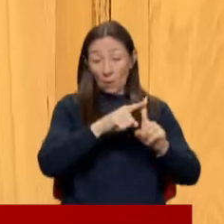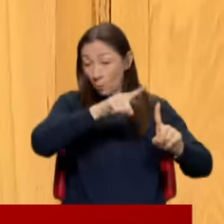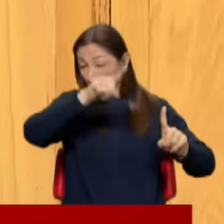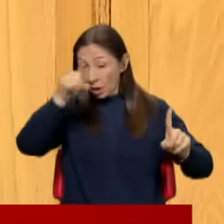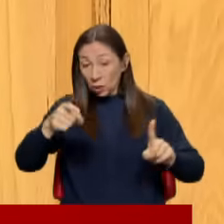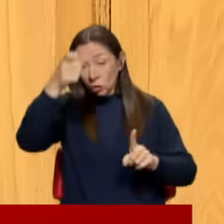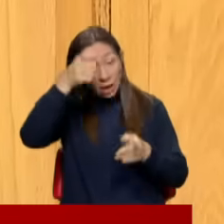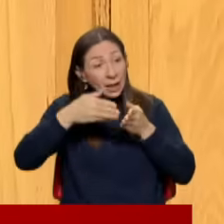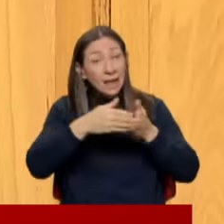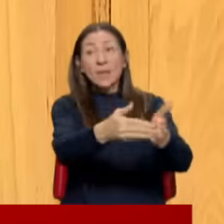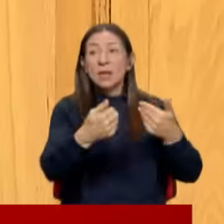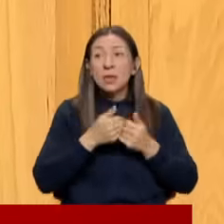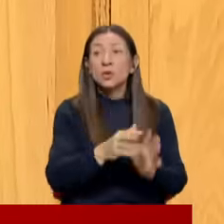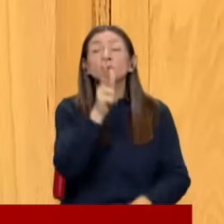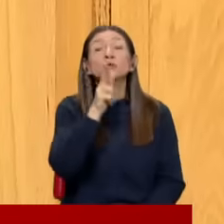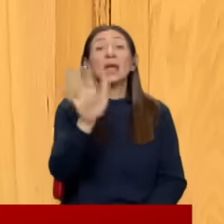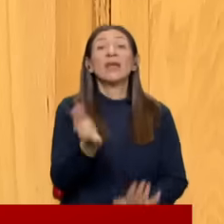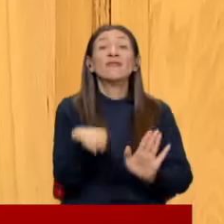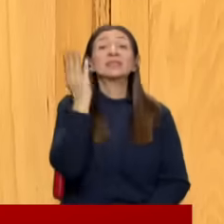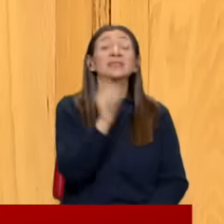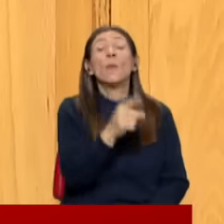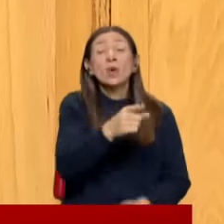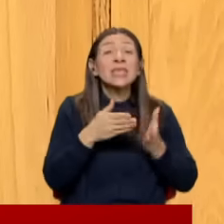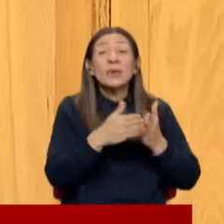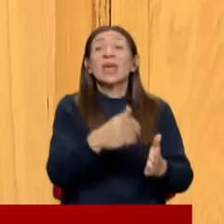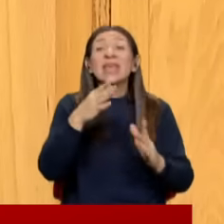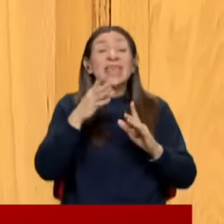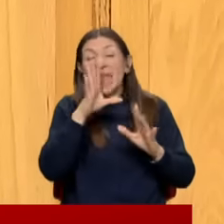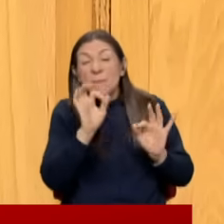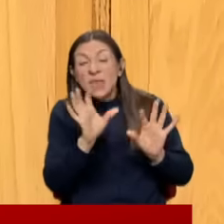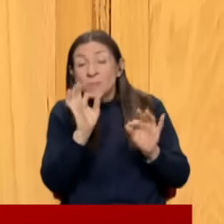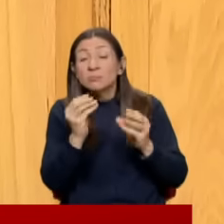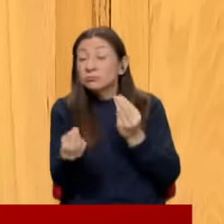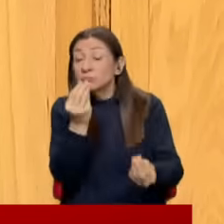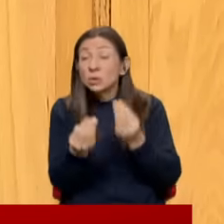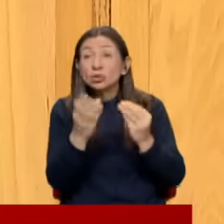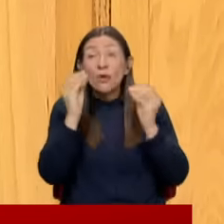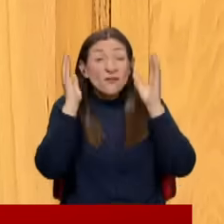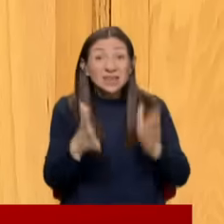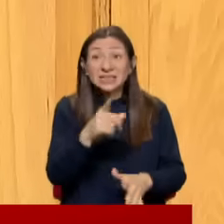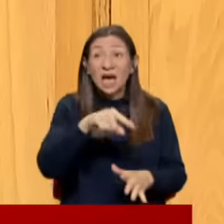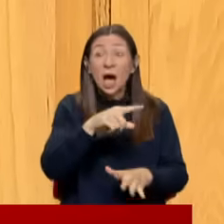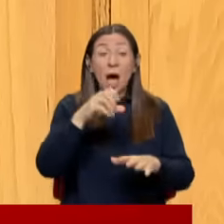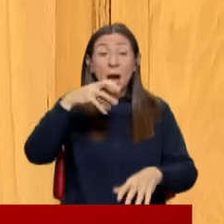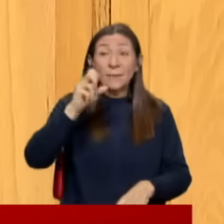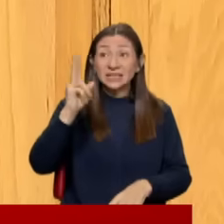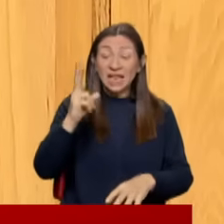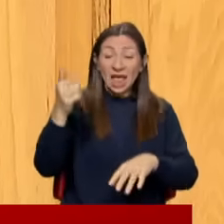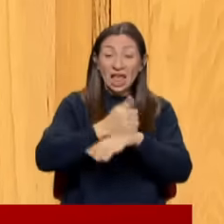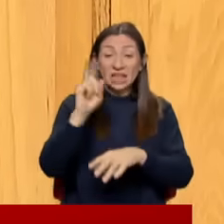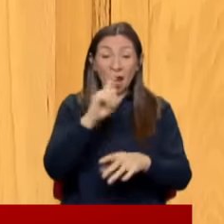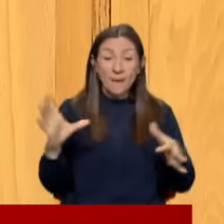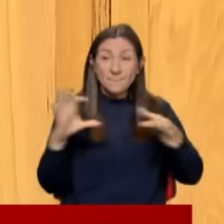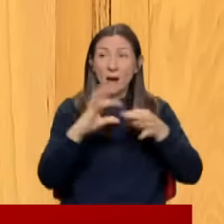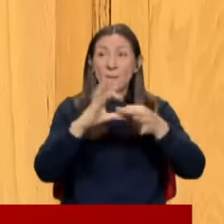giden Türk gemisinin sayısı 350'yi geçti. Bu gemilerin kimlikleri tek tek çıkarıldığında birçoğunun AK Parti ile iktidarla